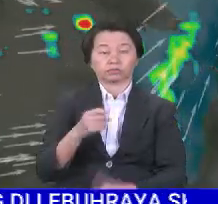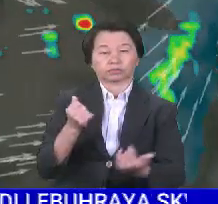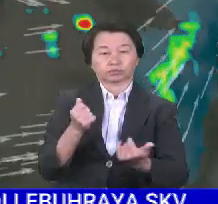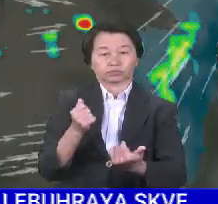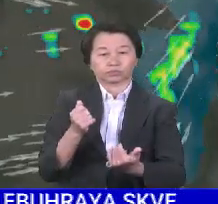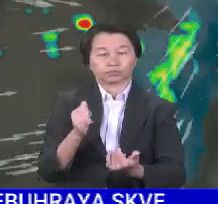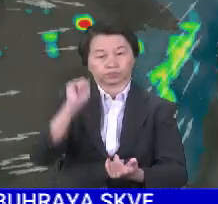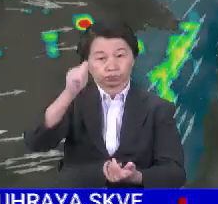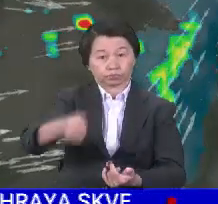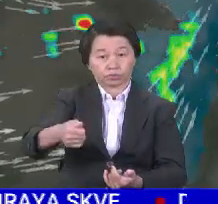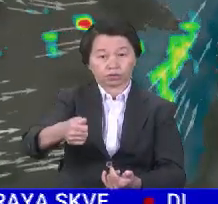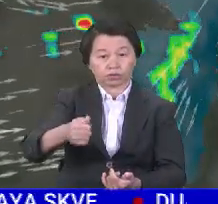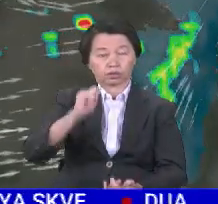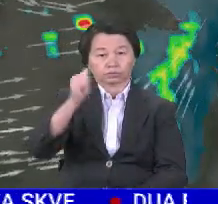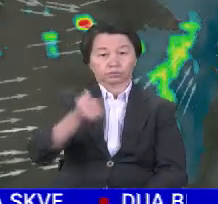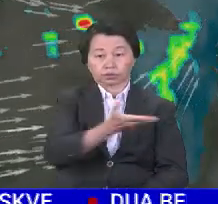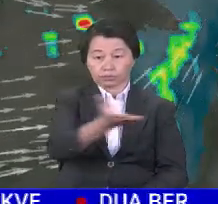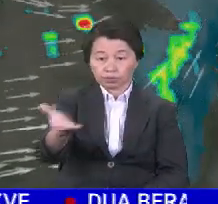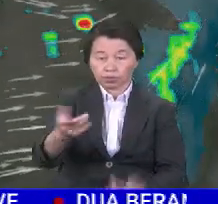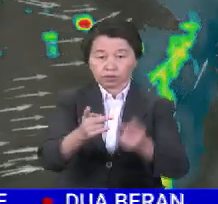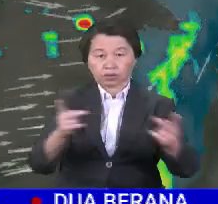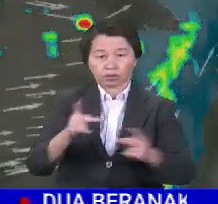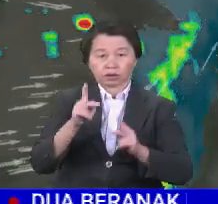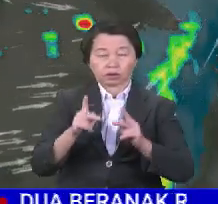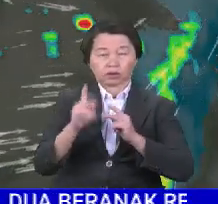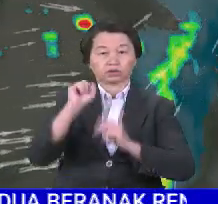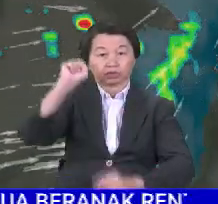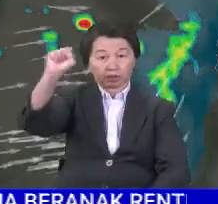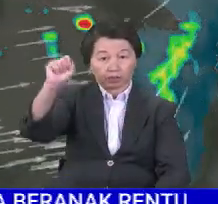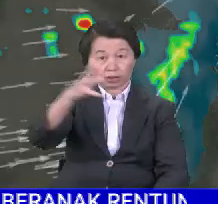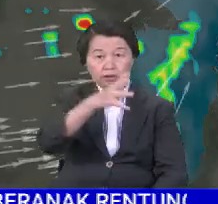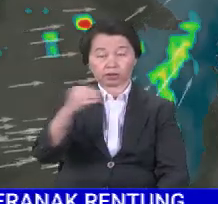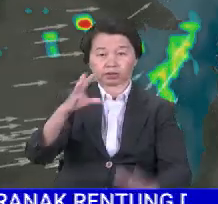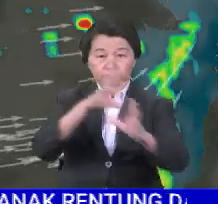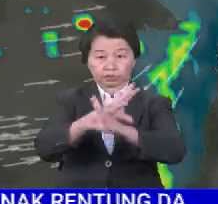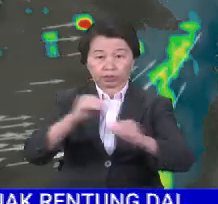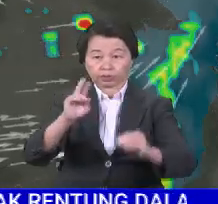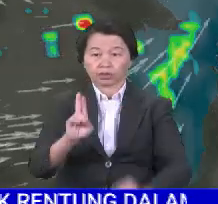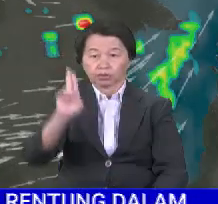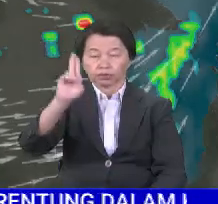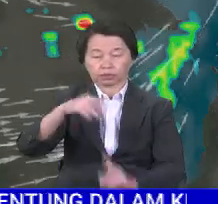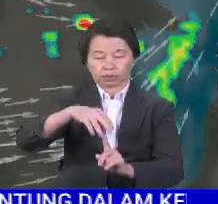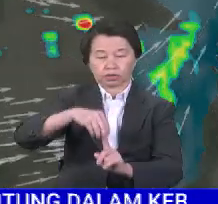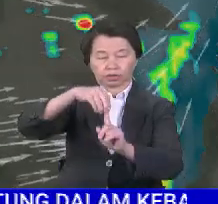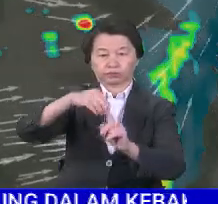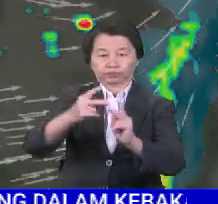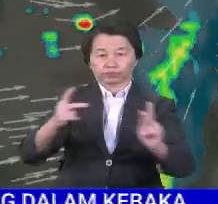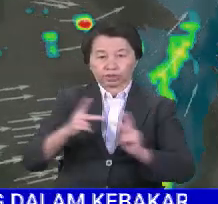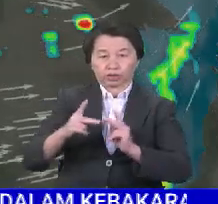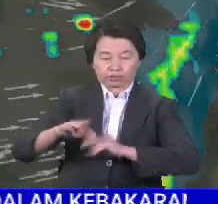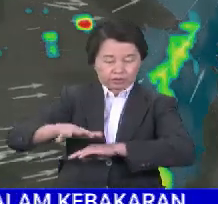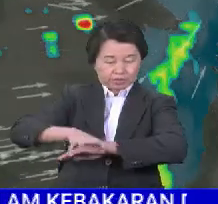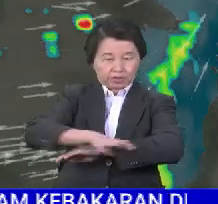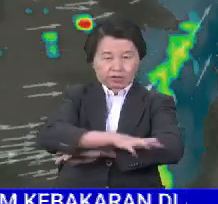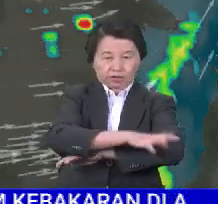juga bagi keesokan hari kepada mereka di kawasan penduduk negeri Sabah dan juga Sarawak Utara, khusus bagi di kawasan pesisir